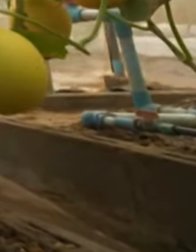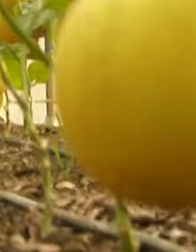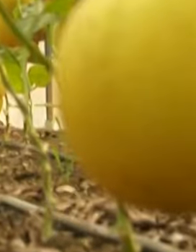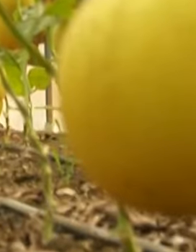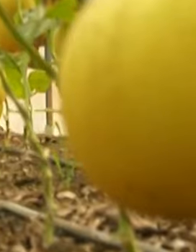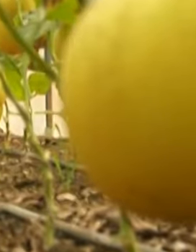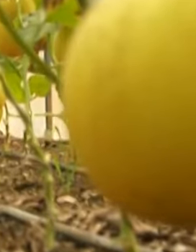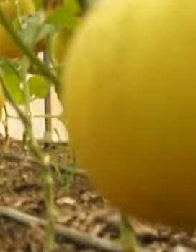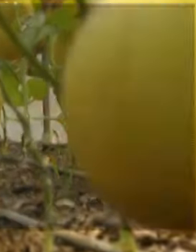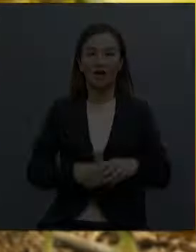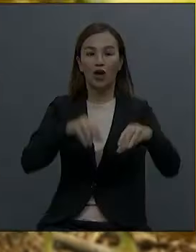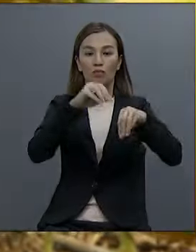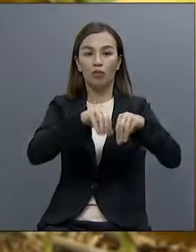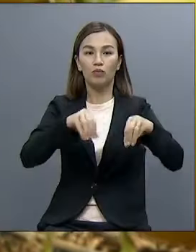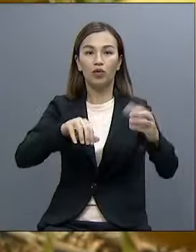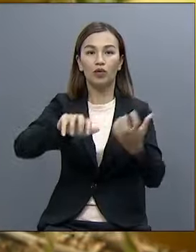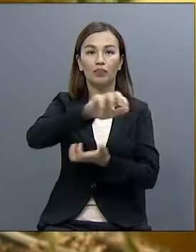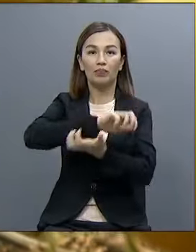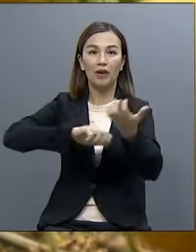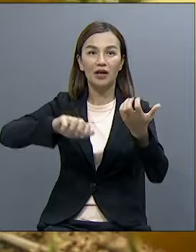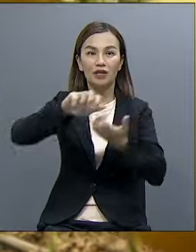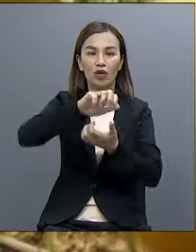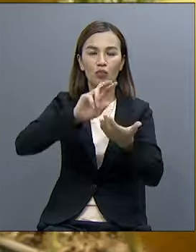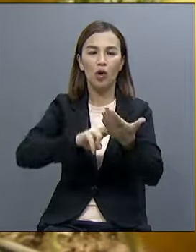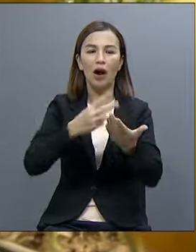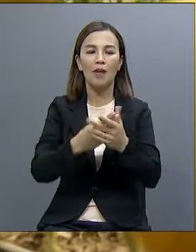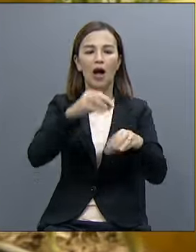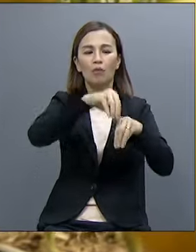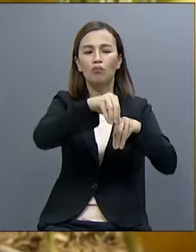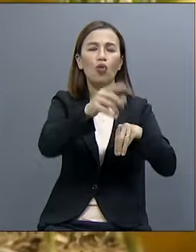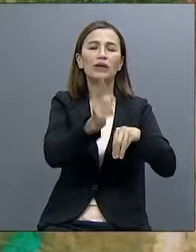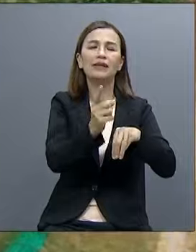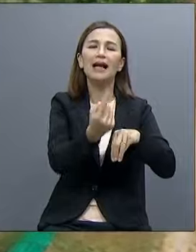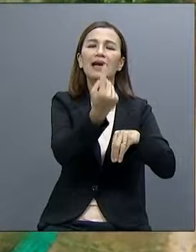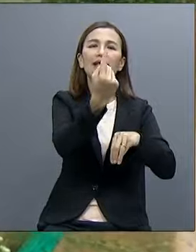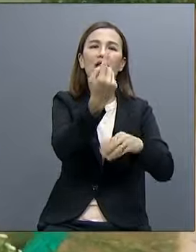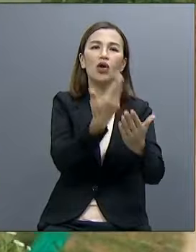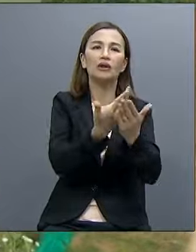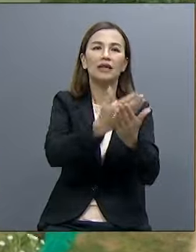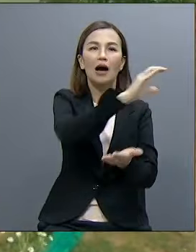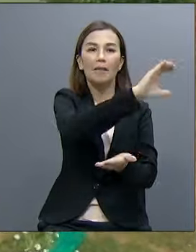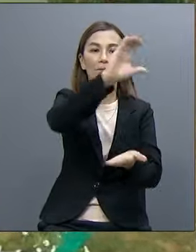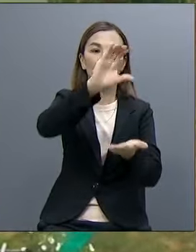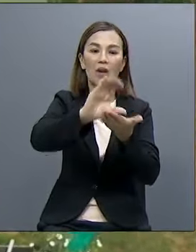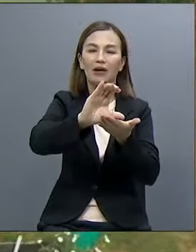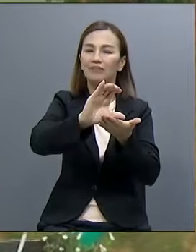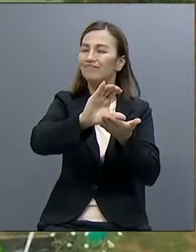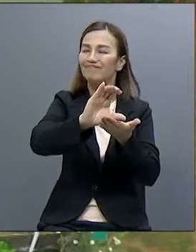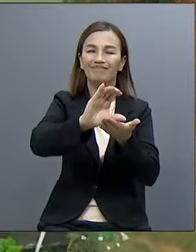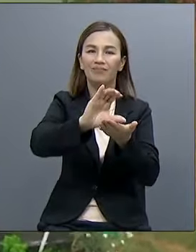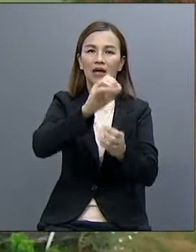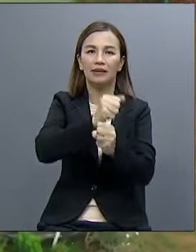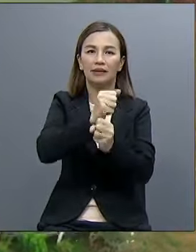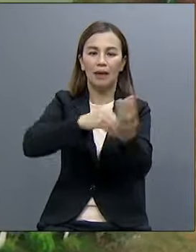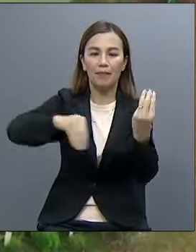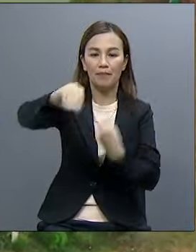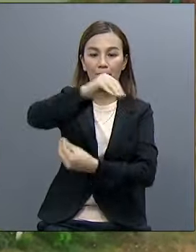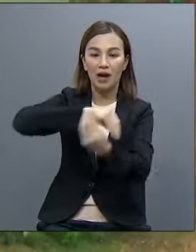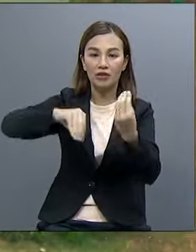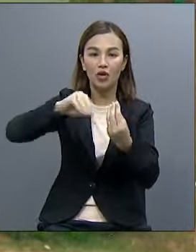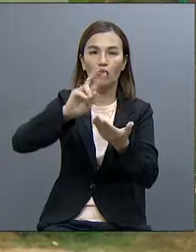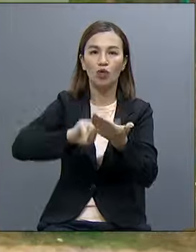การทำเกษตรผสมผสานมันไม่ใช่ทำแบบเกษตรเชิงเดี่ยวที่ได้เงินก้อนแต่การทำเกษตรผสมผสานคือเรามีราย